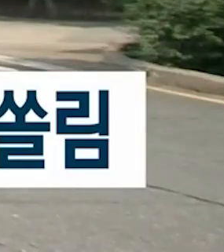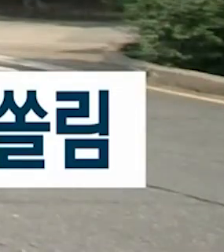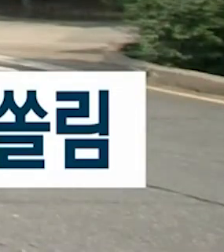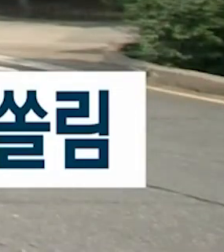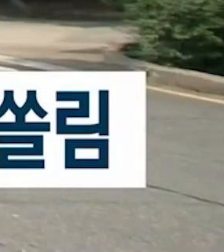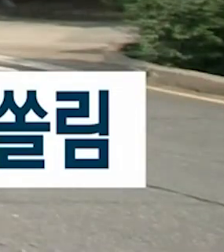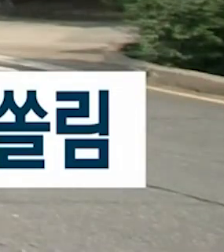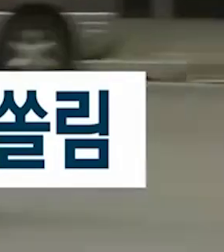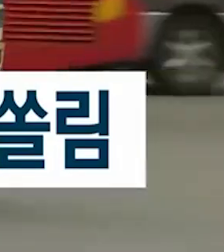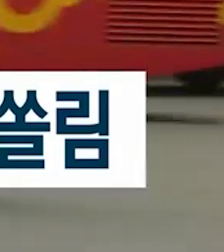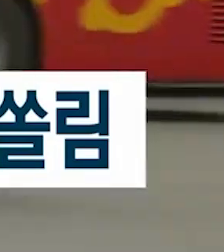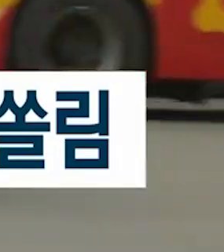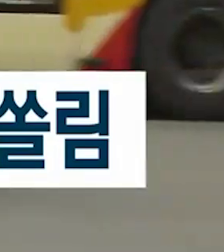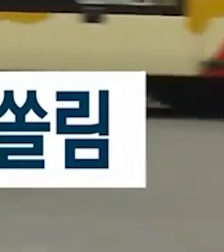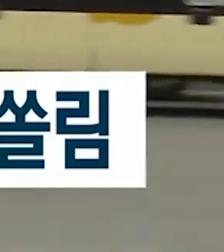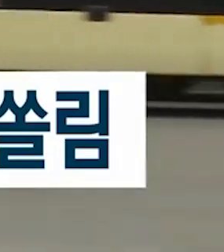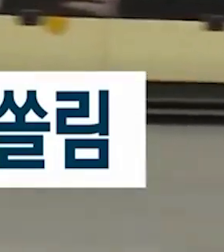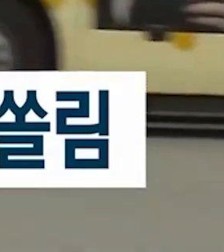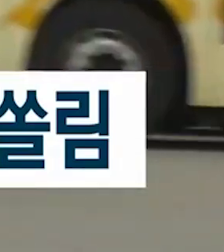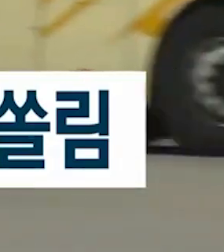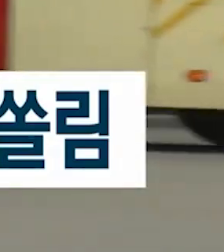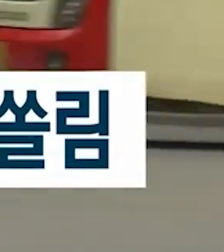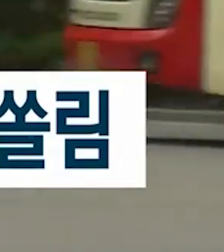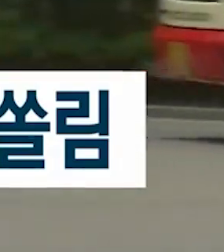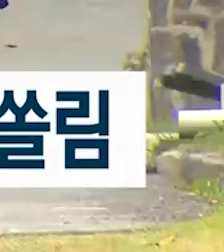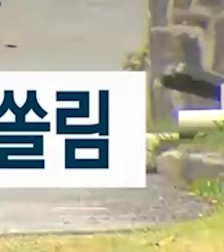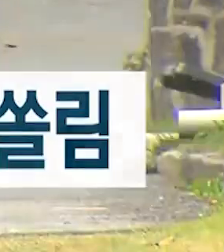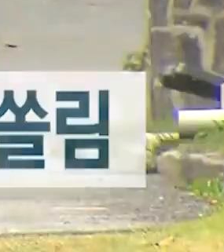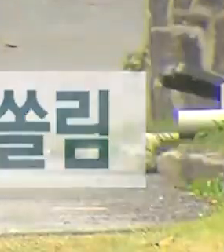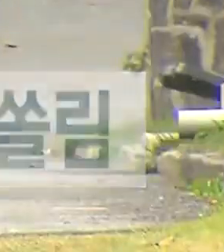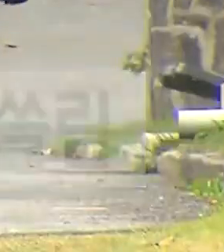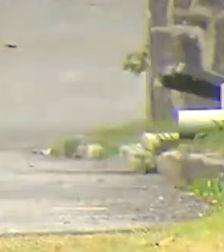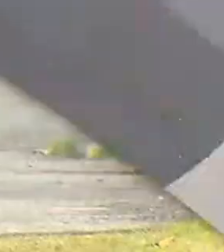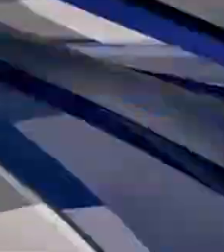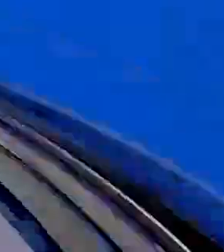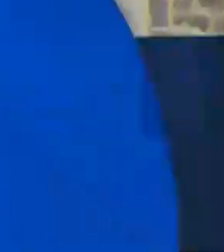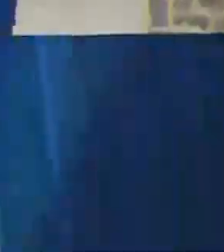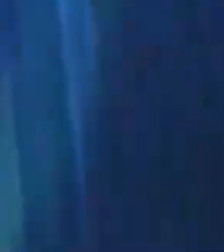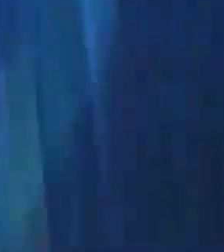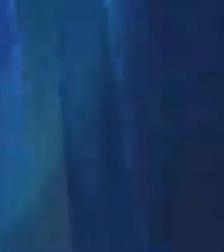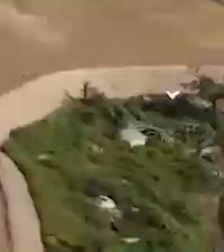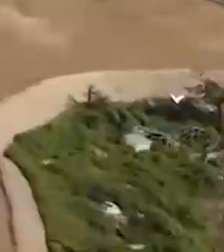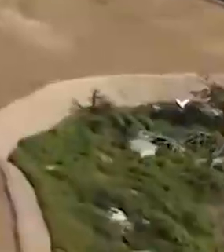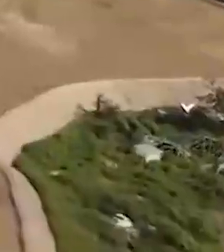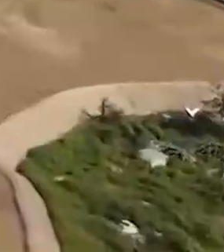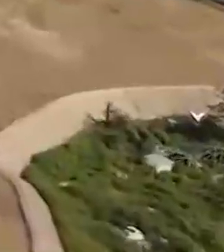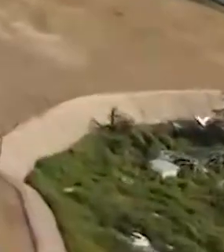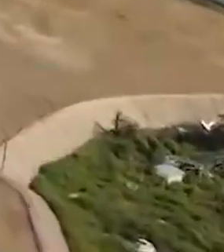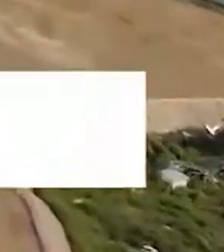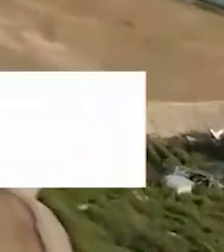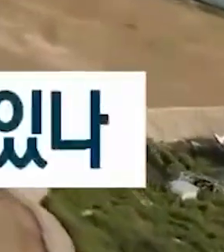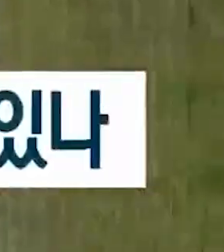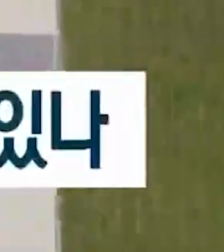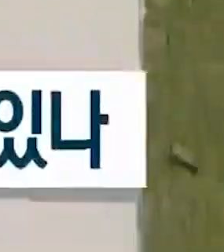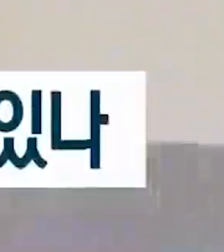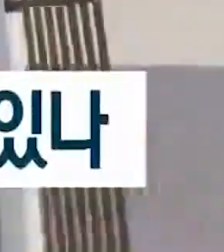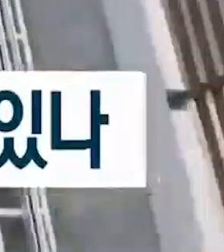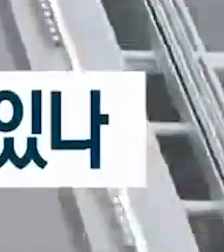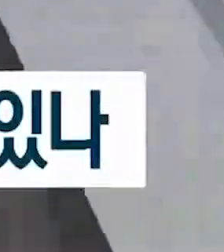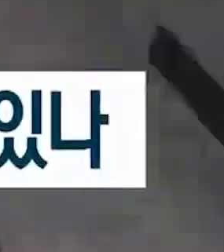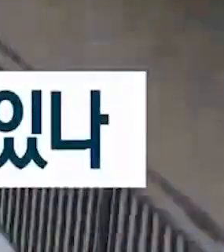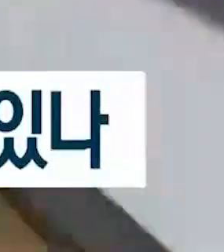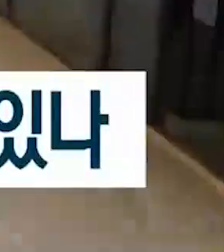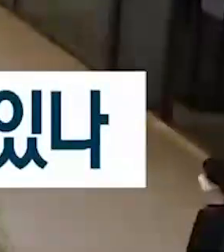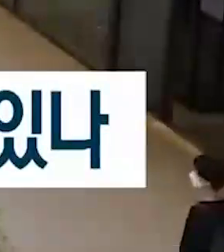대학들의 경쟁률은 대부분 상승해 수도권 쏠림 현상에 대한 우려가 커지고 있습니다. 광주 복합 쇼핑몰 제안서